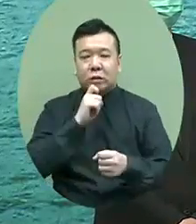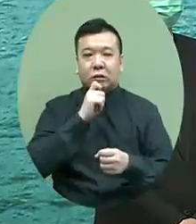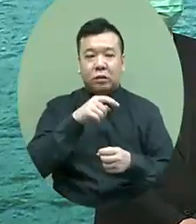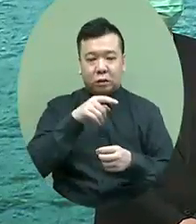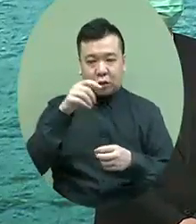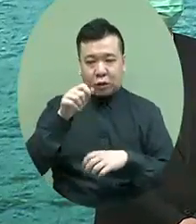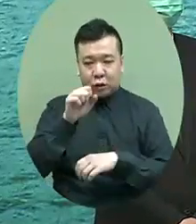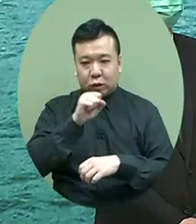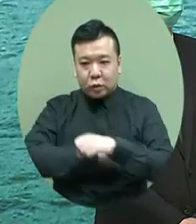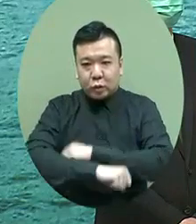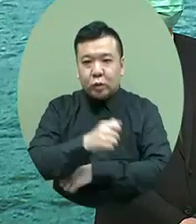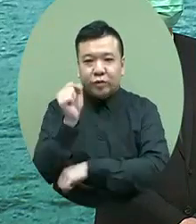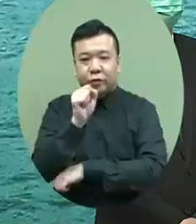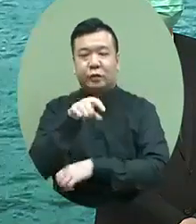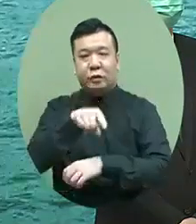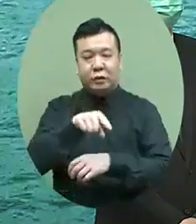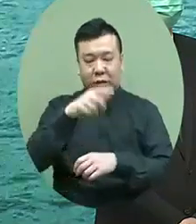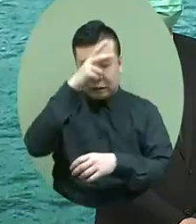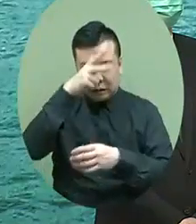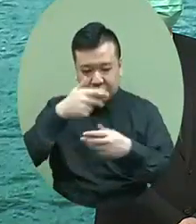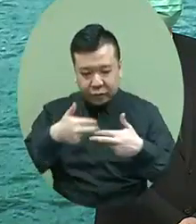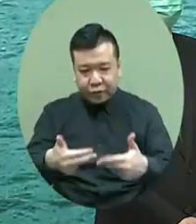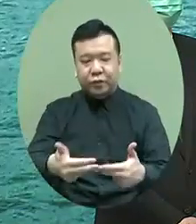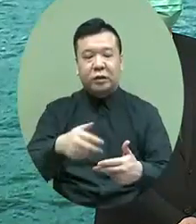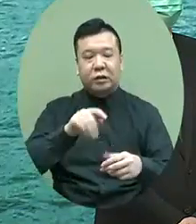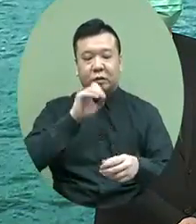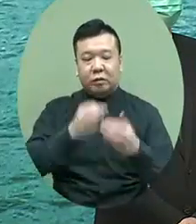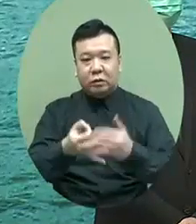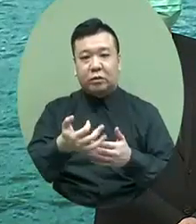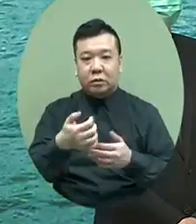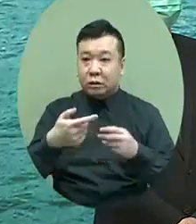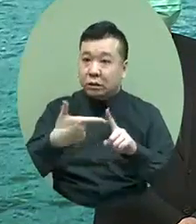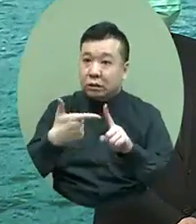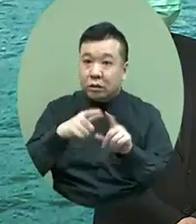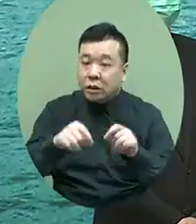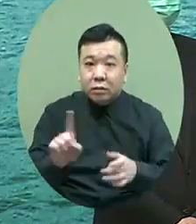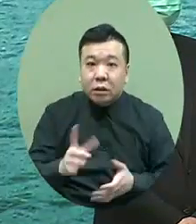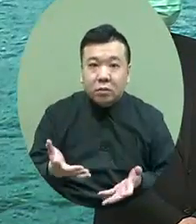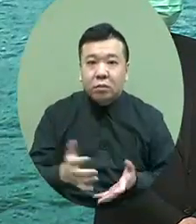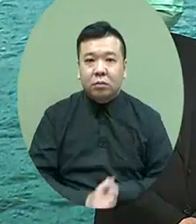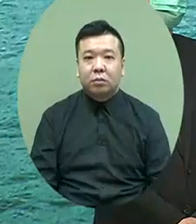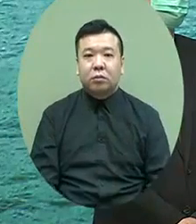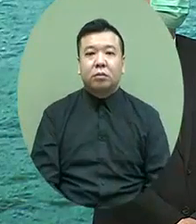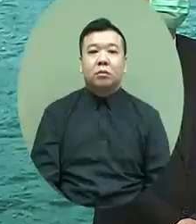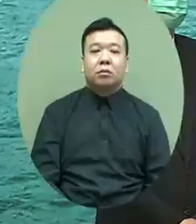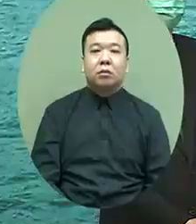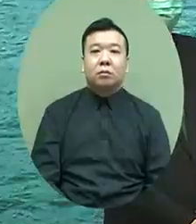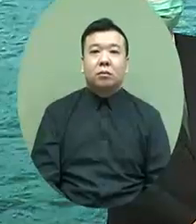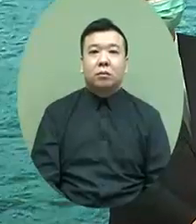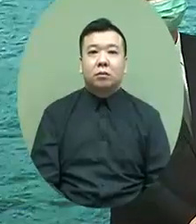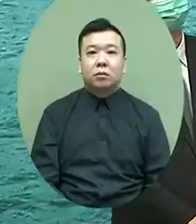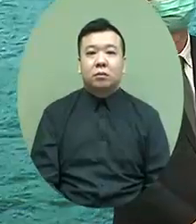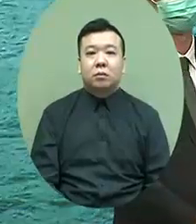作，會對於我們整體勞福的政策會更加完善的。那就sorry， 第二個問題是